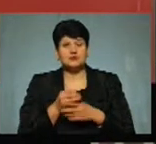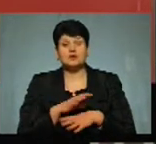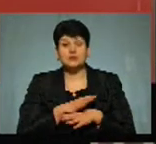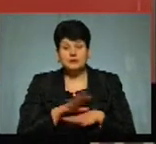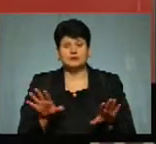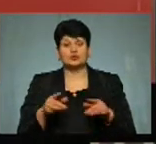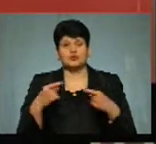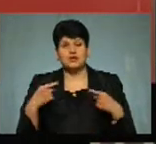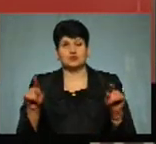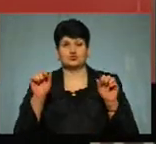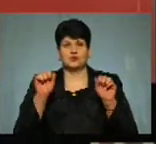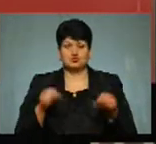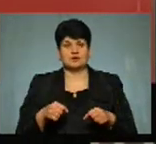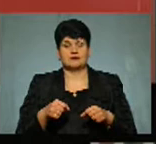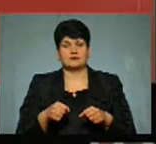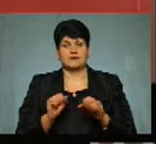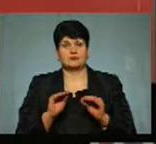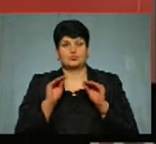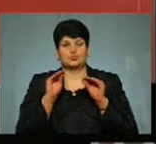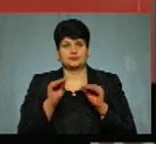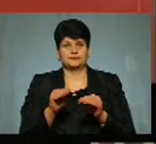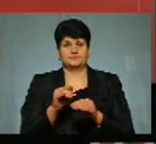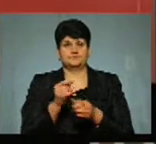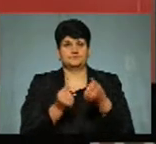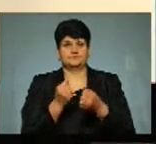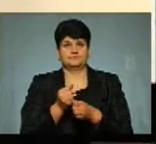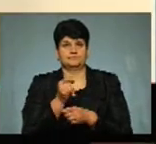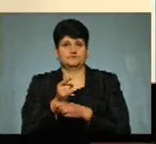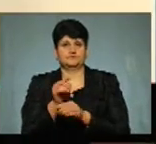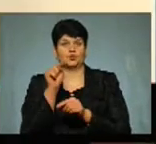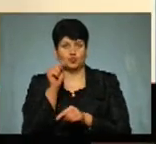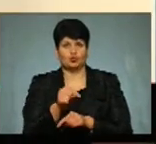іншої можливості, як от припаркуватися саме тут, бо було все зайнято?